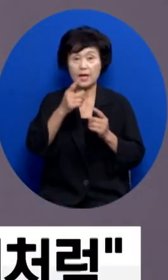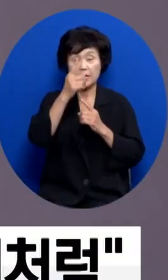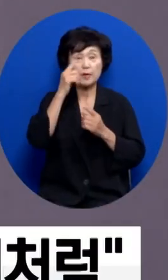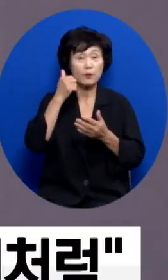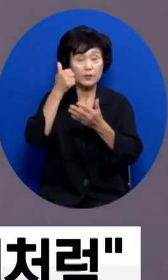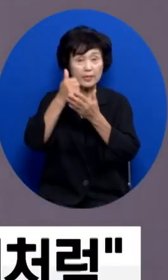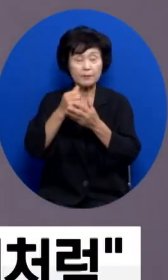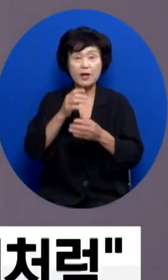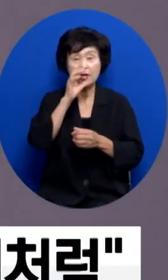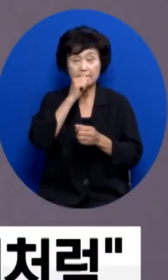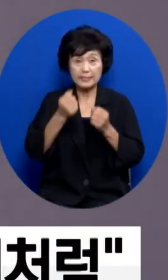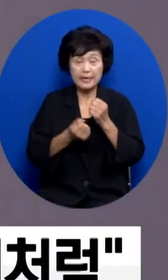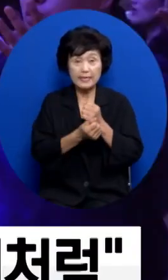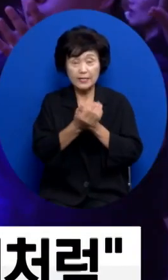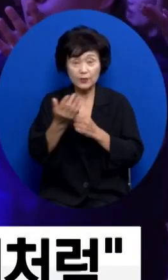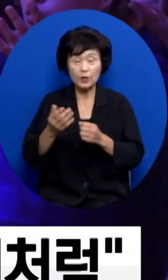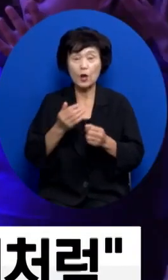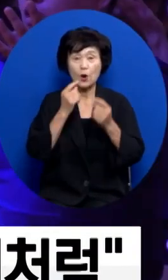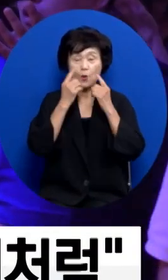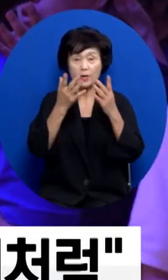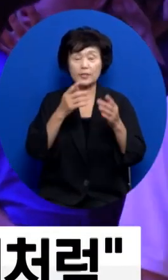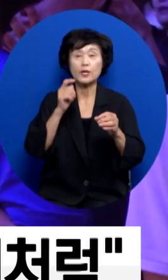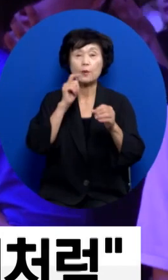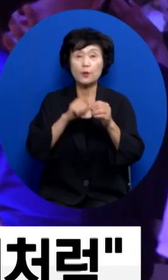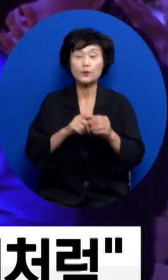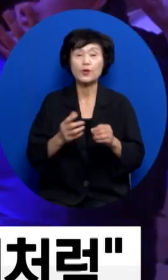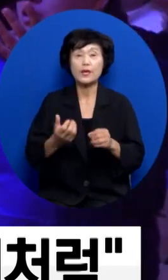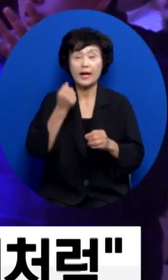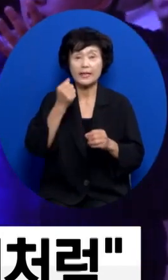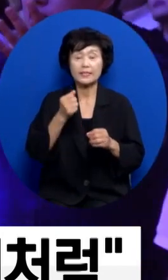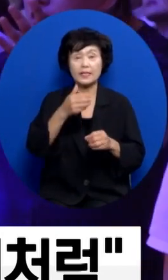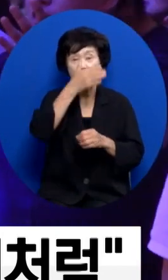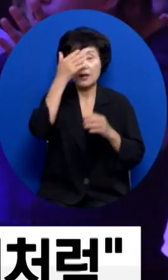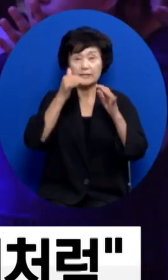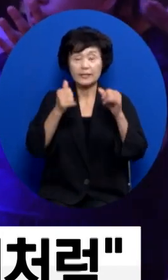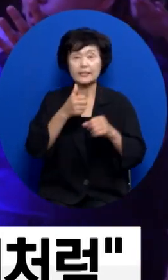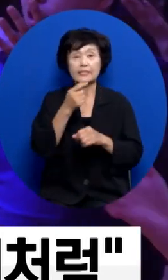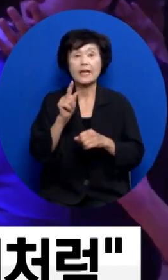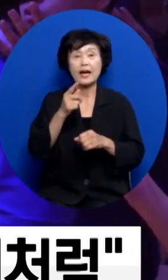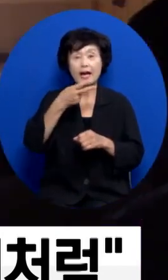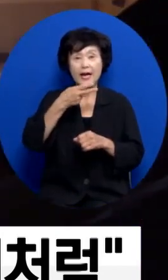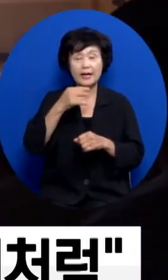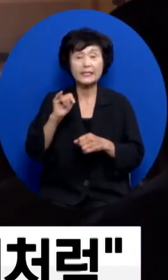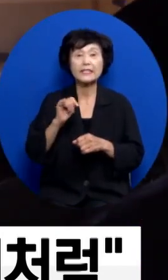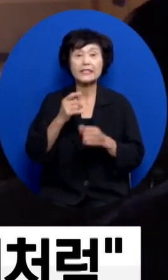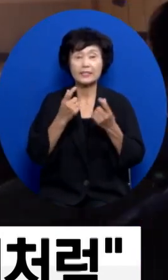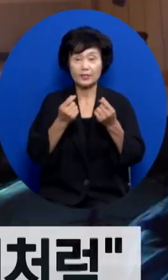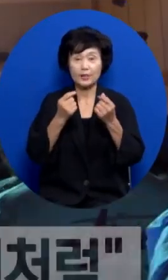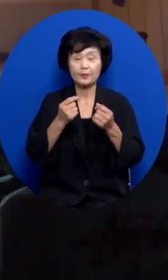선한 영향력과 분명한 목표를 가진 청년 하디와 같이 집회를 통해 하나님의 성령 충만함을 경험하길 바란다고